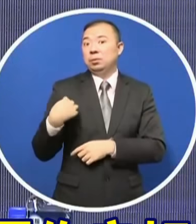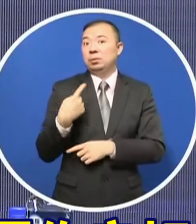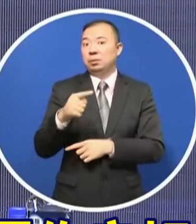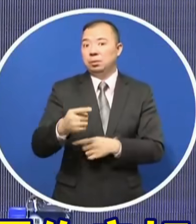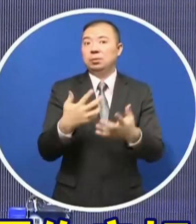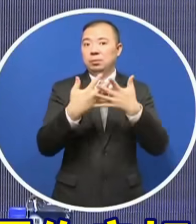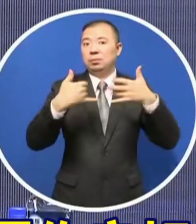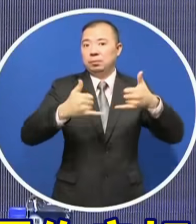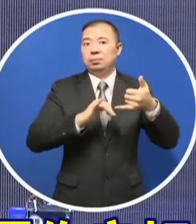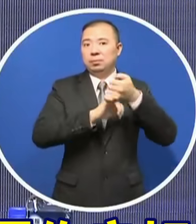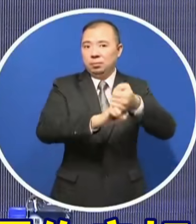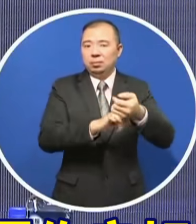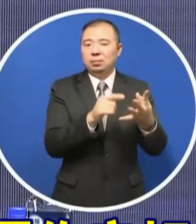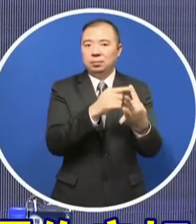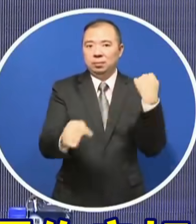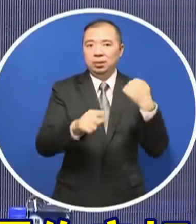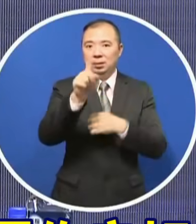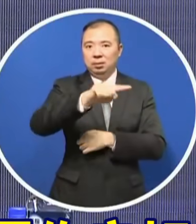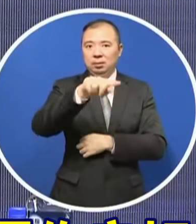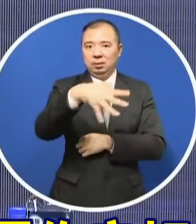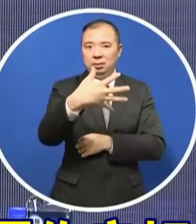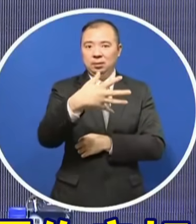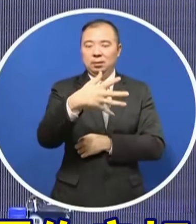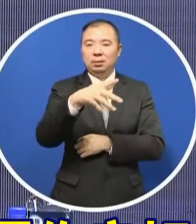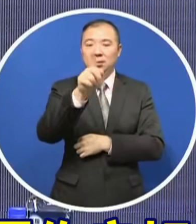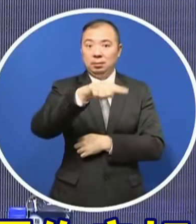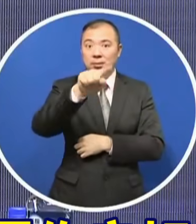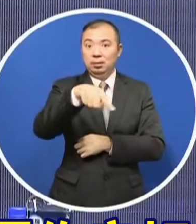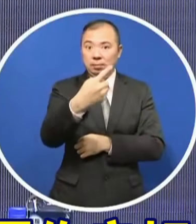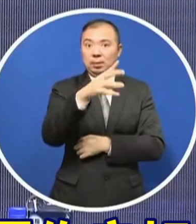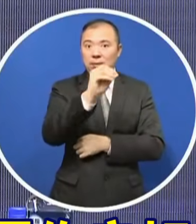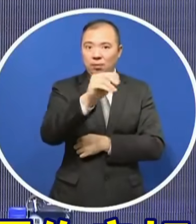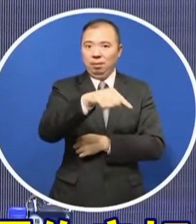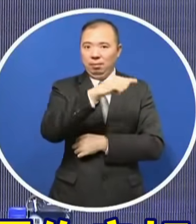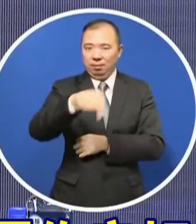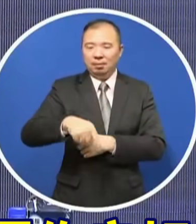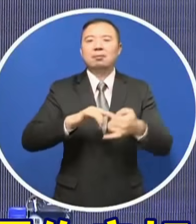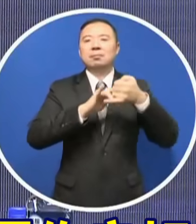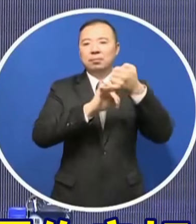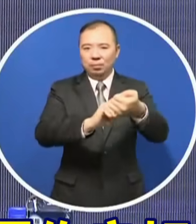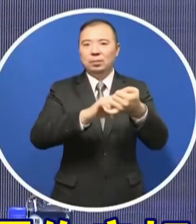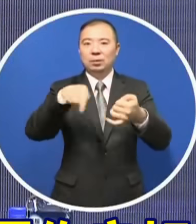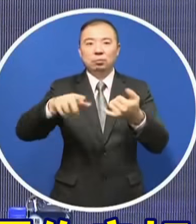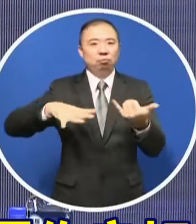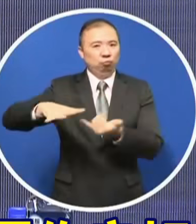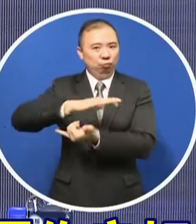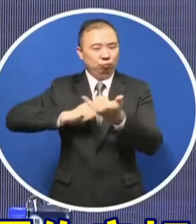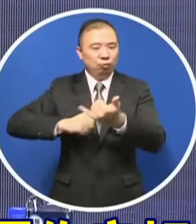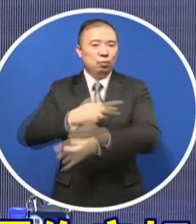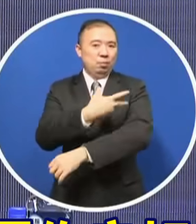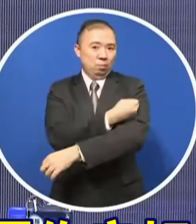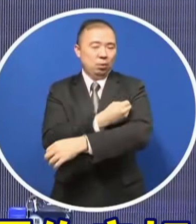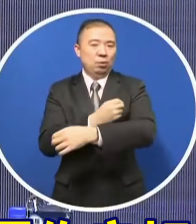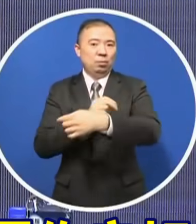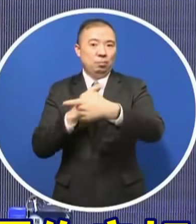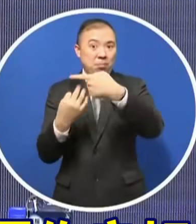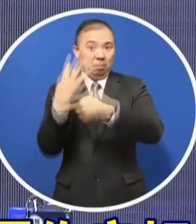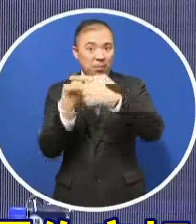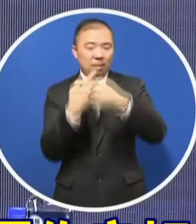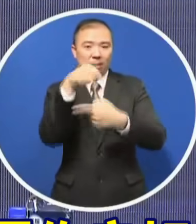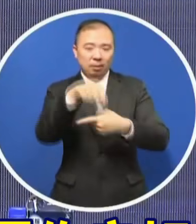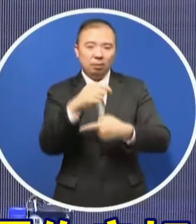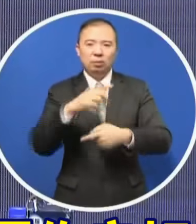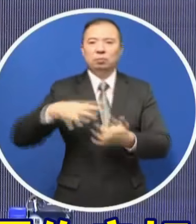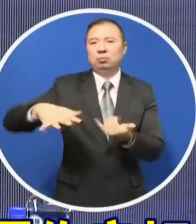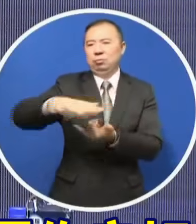过1100万人登记预约，而全国疫苗的接种率在中央及地方齐心协力下，也已